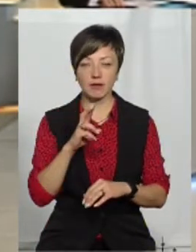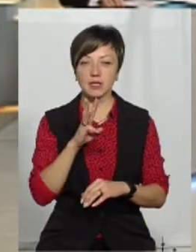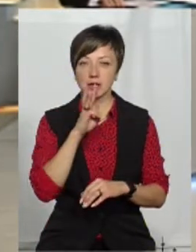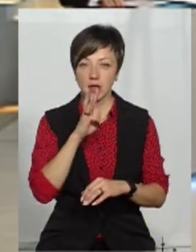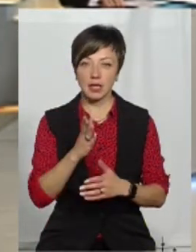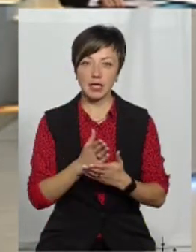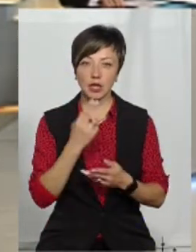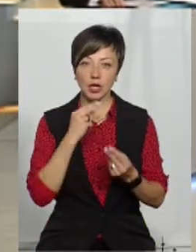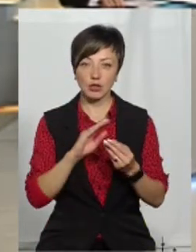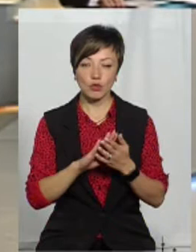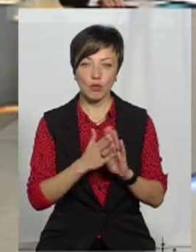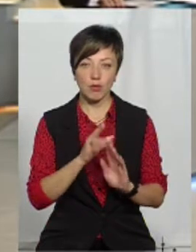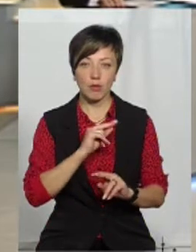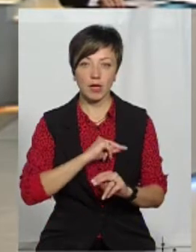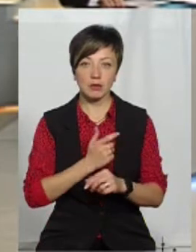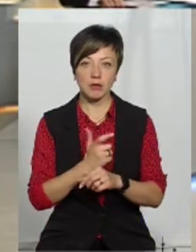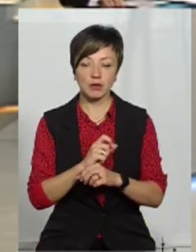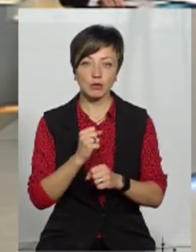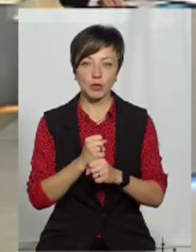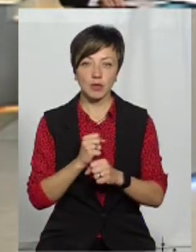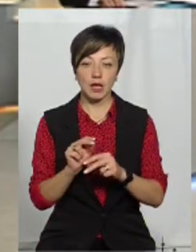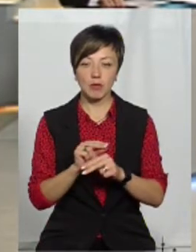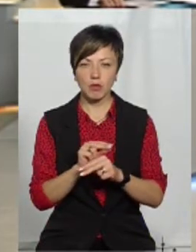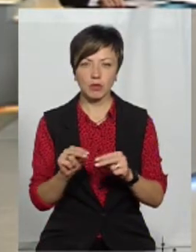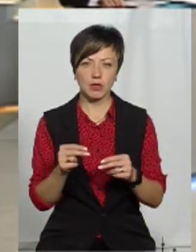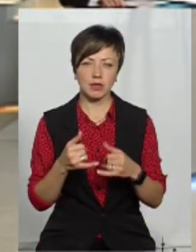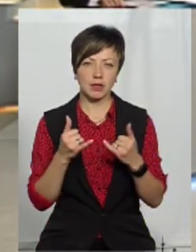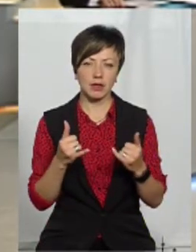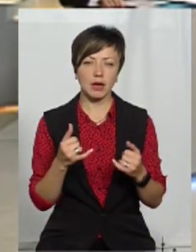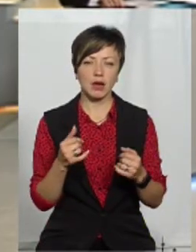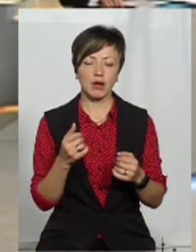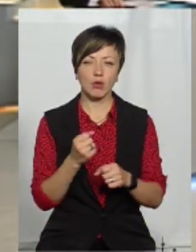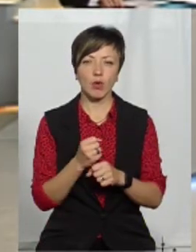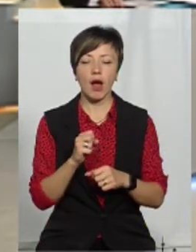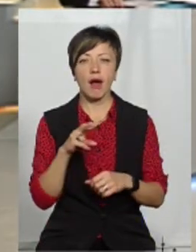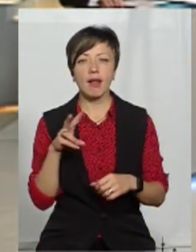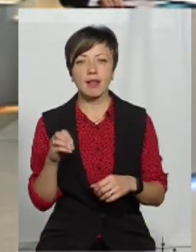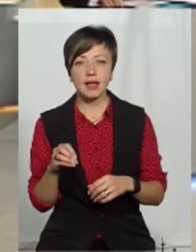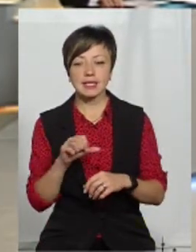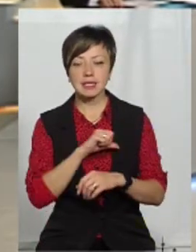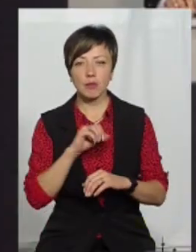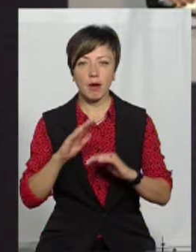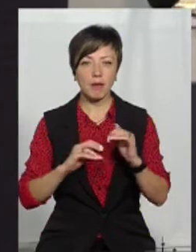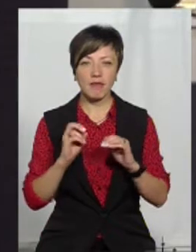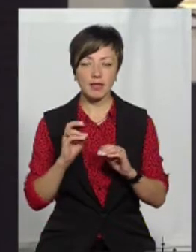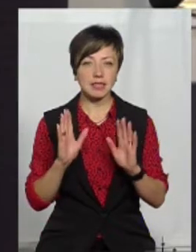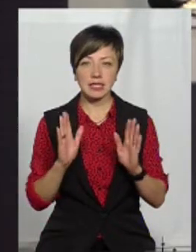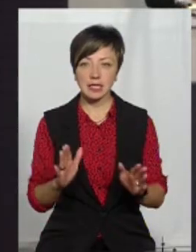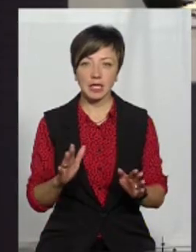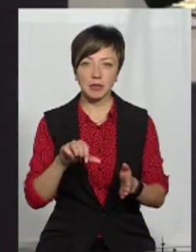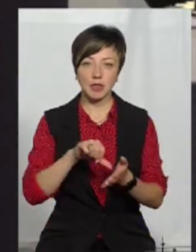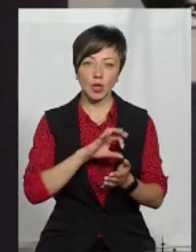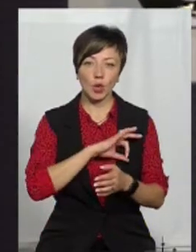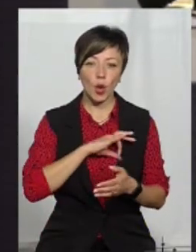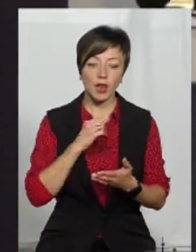в кращі умови праці, максимум для цього робимо ремонт якийсь для роботи. Але сама професія дійсно ж не тільки працівники юстиції. Це